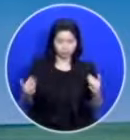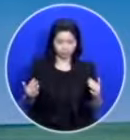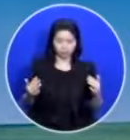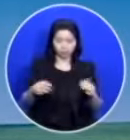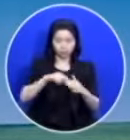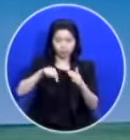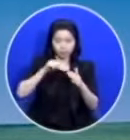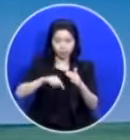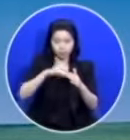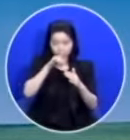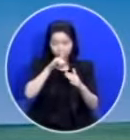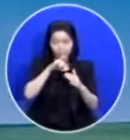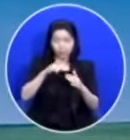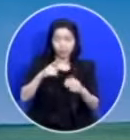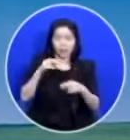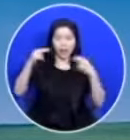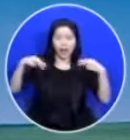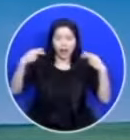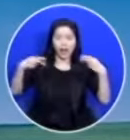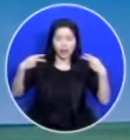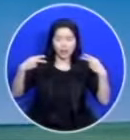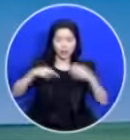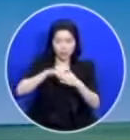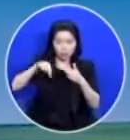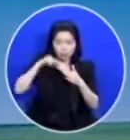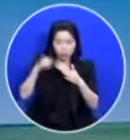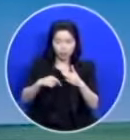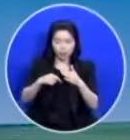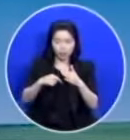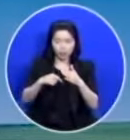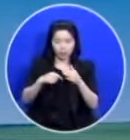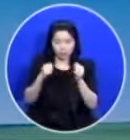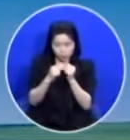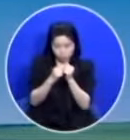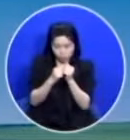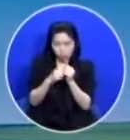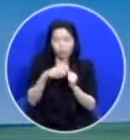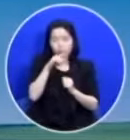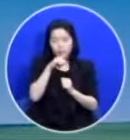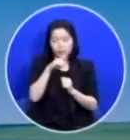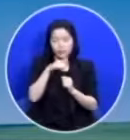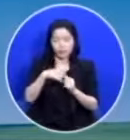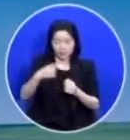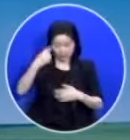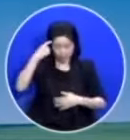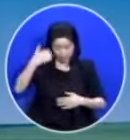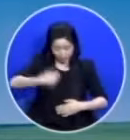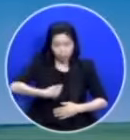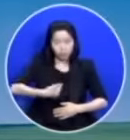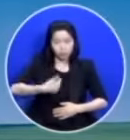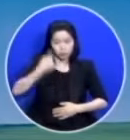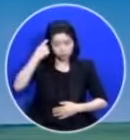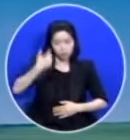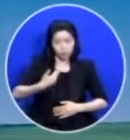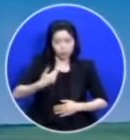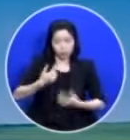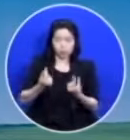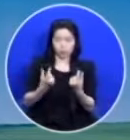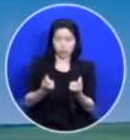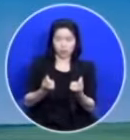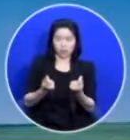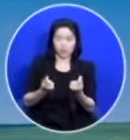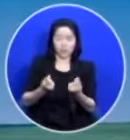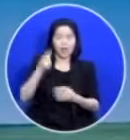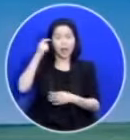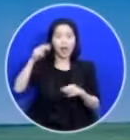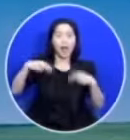있는 엘리야의 내면에 웅크리고 있는 그에게 묻는 거예요 엘리야야